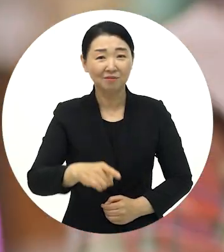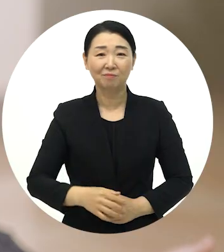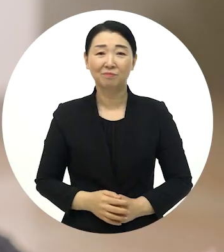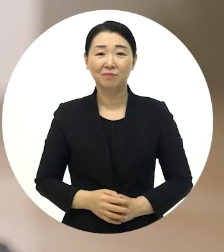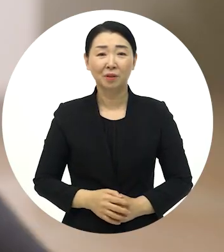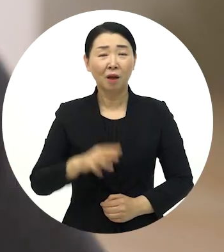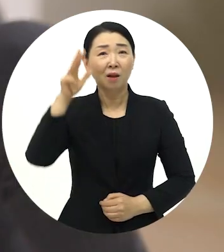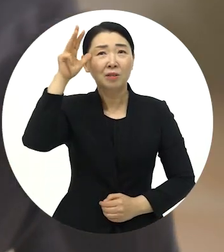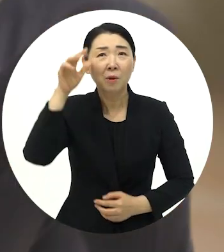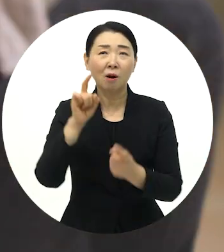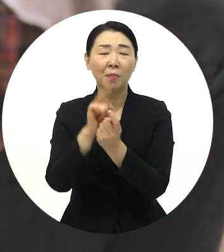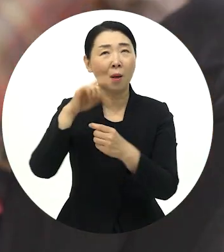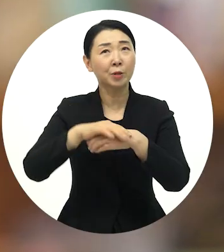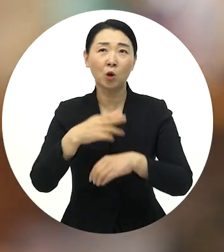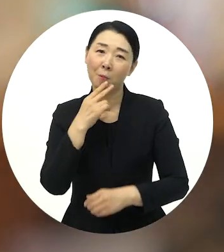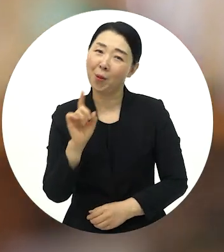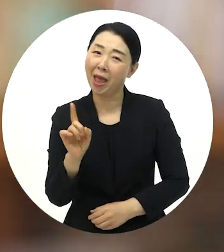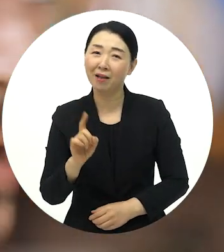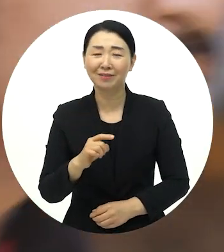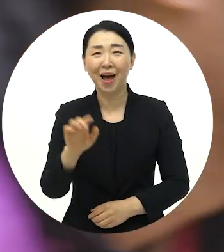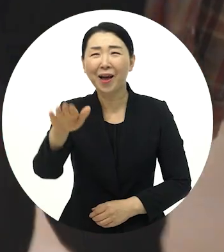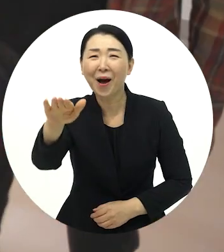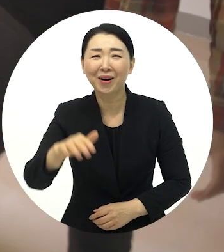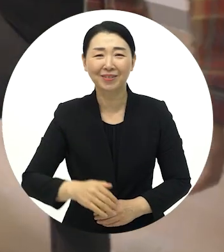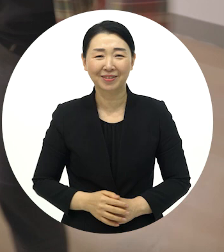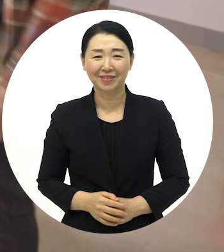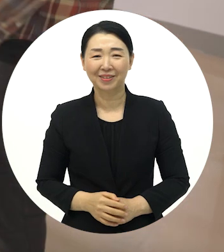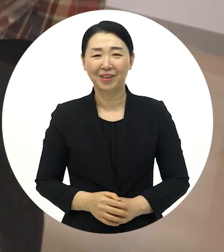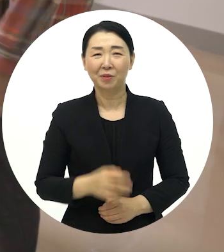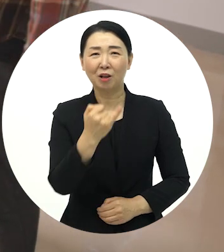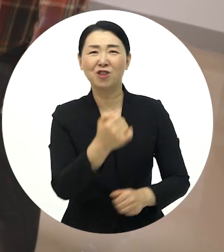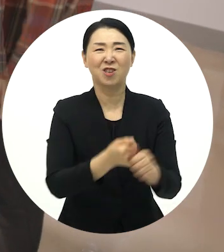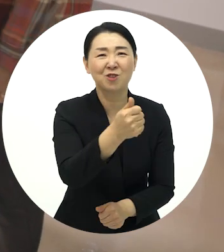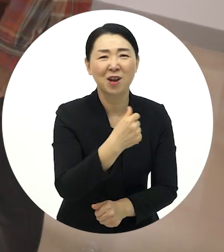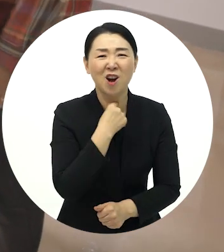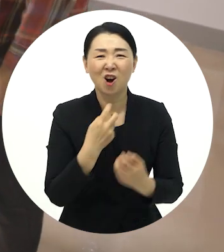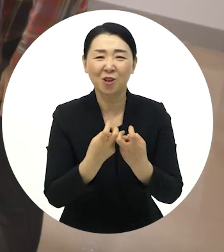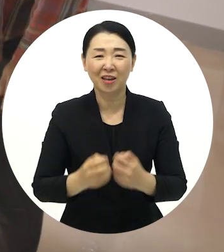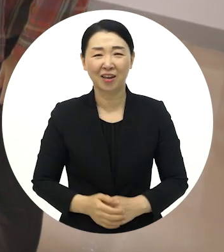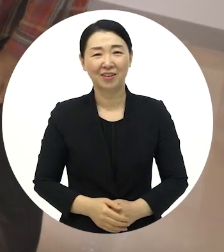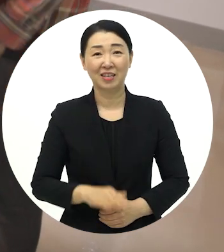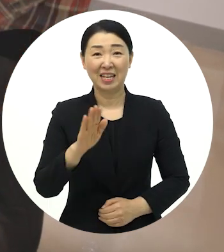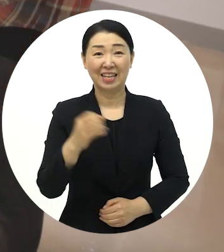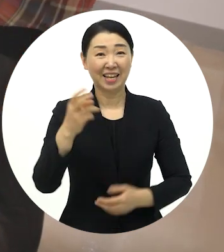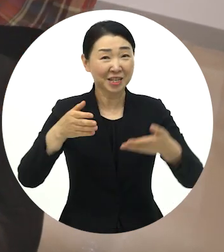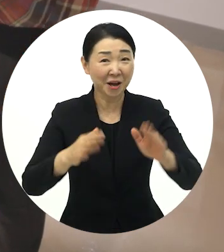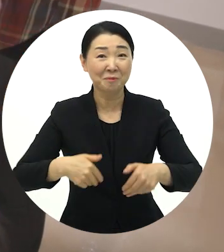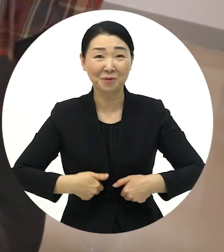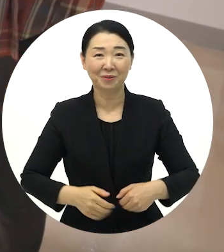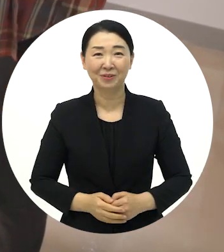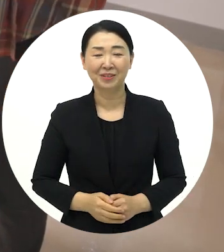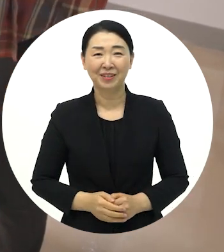침해! 침해가 걸렸나 봐요. 설거지도 안 했지. 형! 왜? 나 전연애 이기고 싶은데 어떻게 해야 돼? 상민아